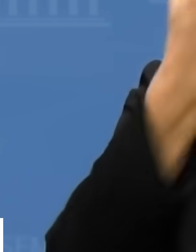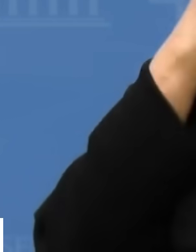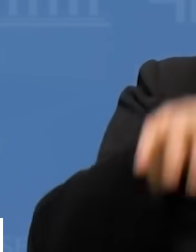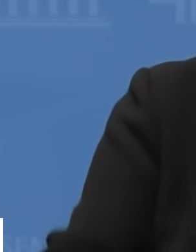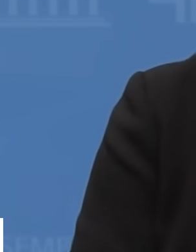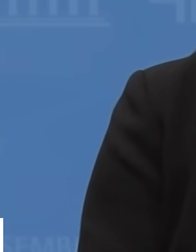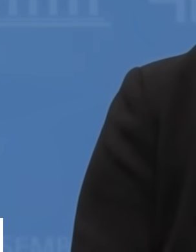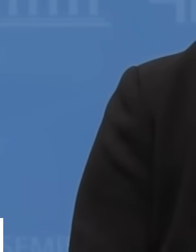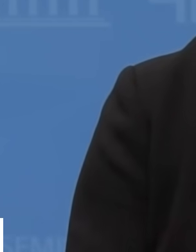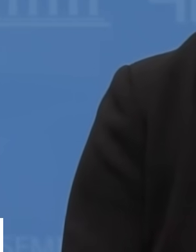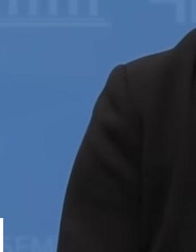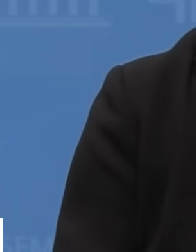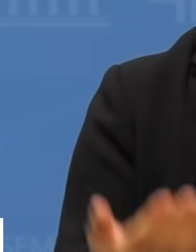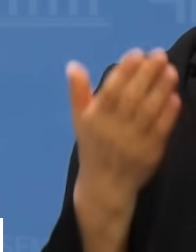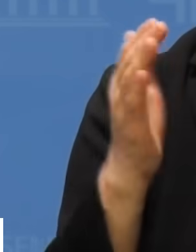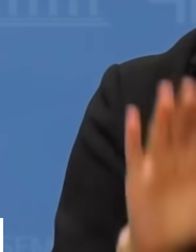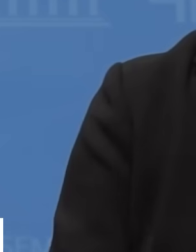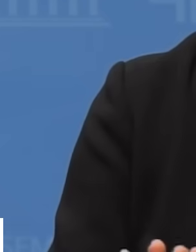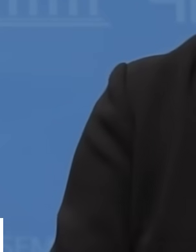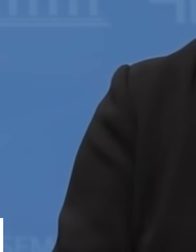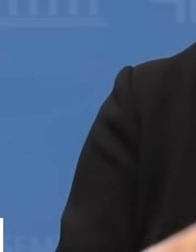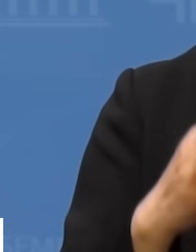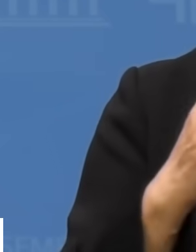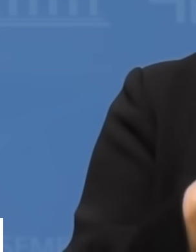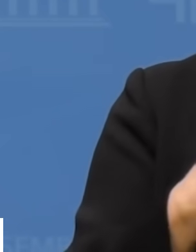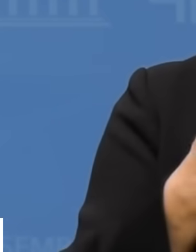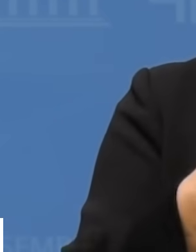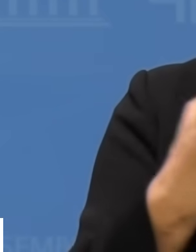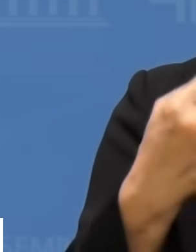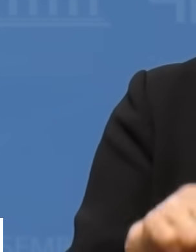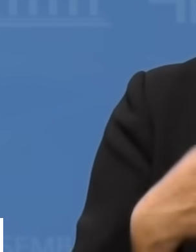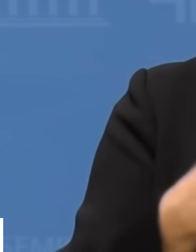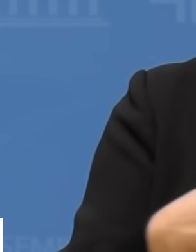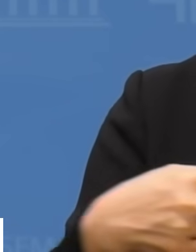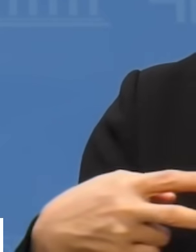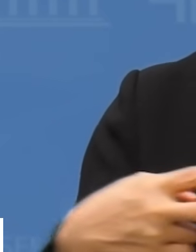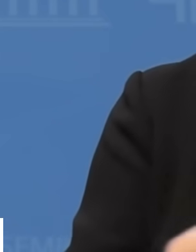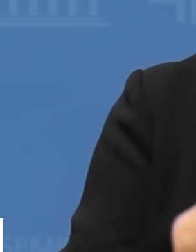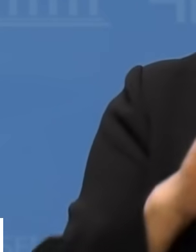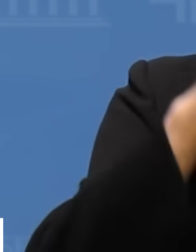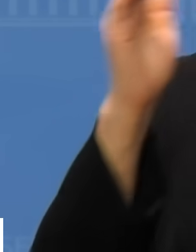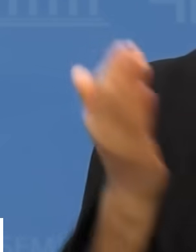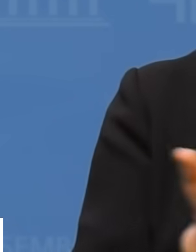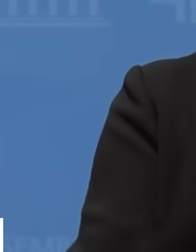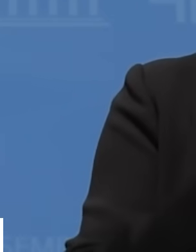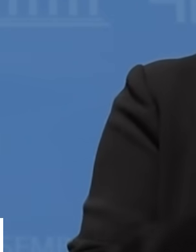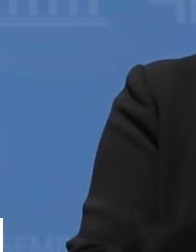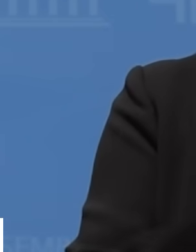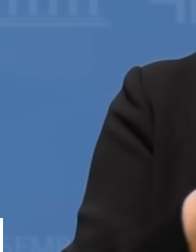배움터였습니다. 그런데 주거, 교육, 교통 모든 분야에서